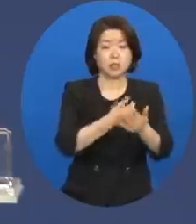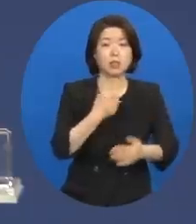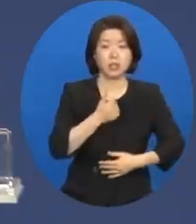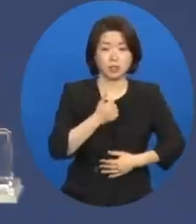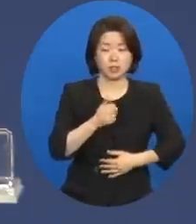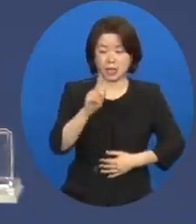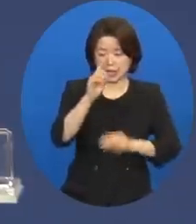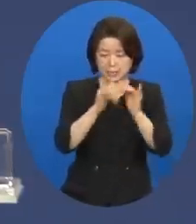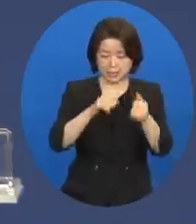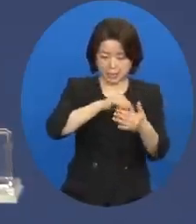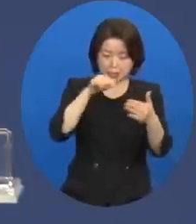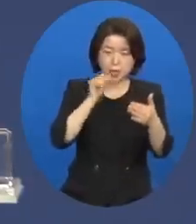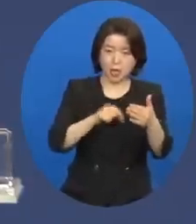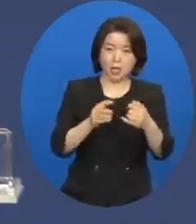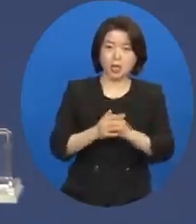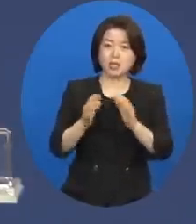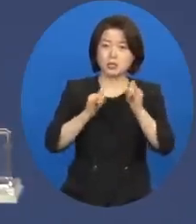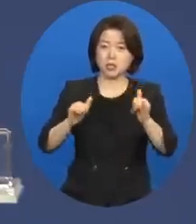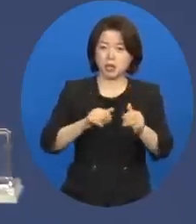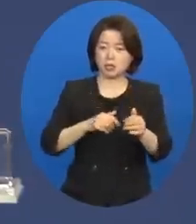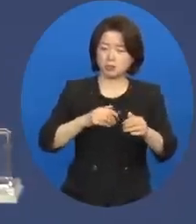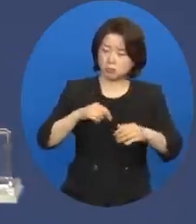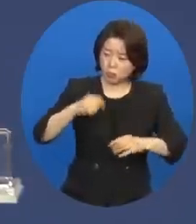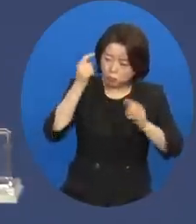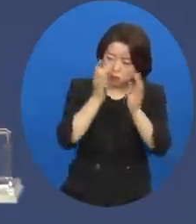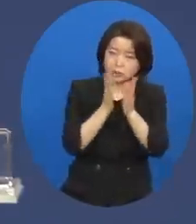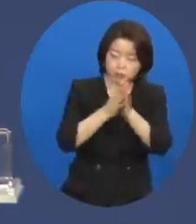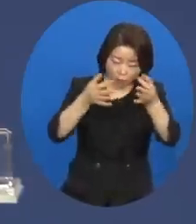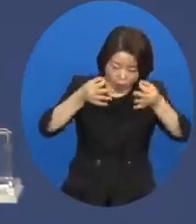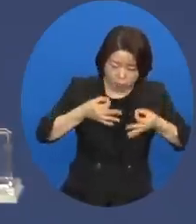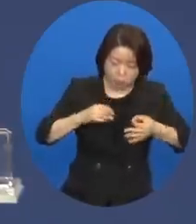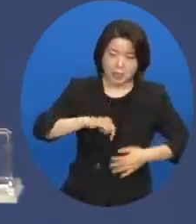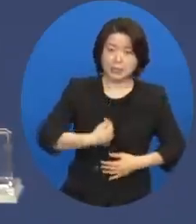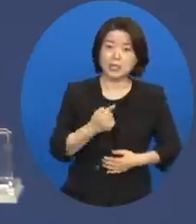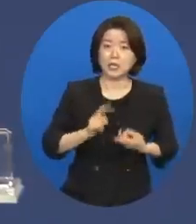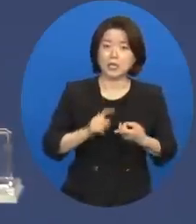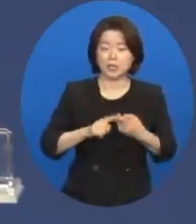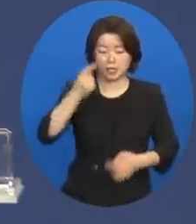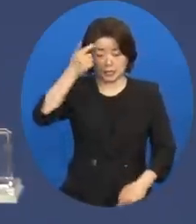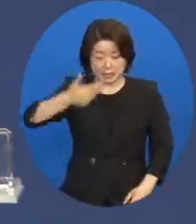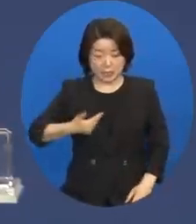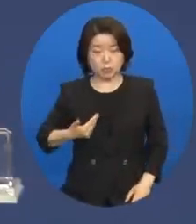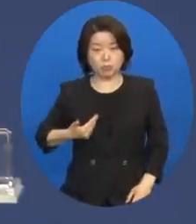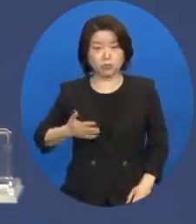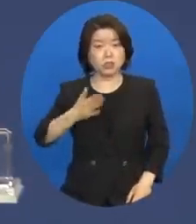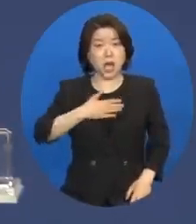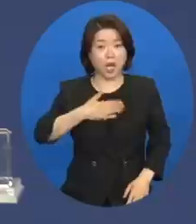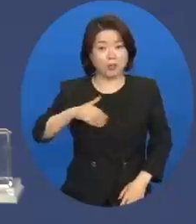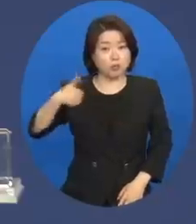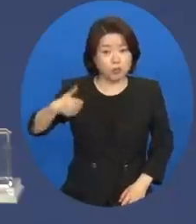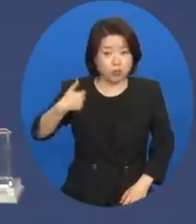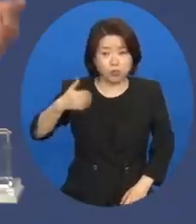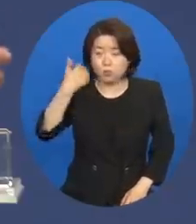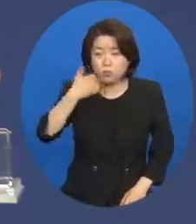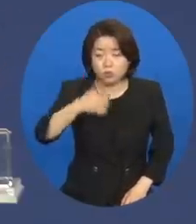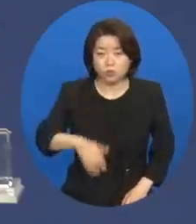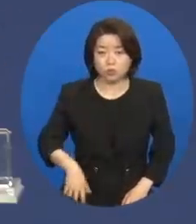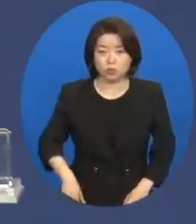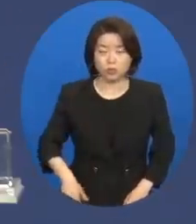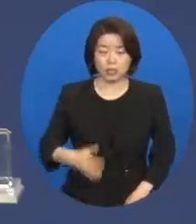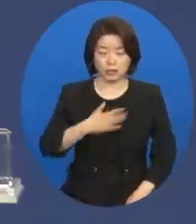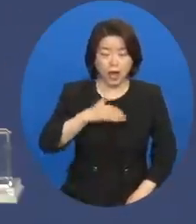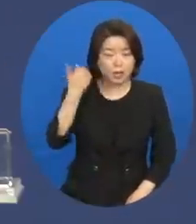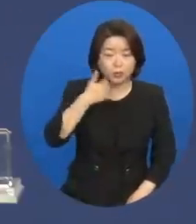안에도 인간 스스로는 자기 안에 자기에 대한 질문이 있어요. 나는 누구인지, 나는 누구인가.